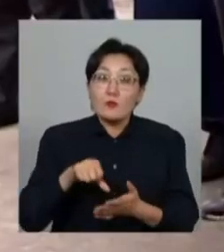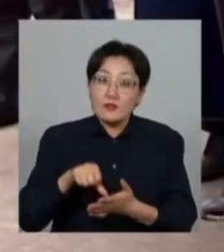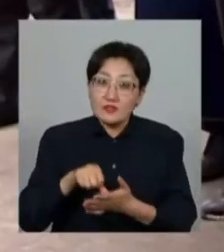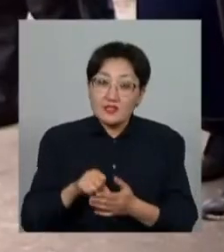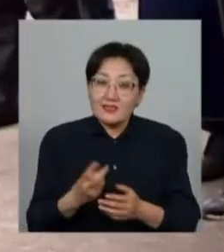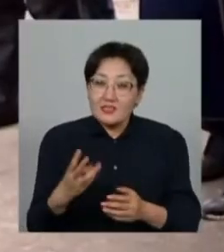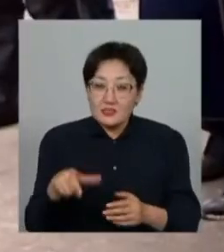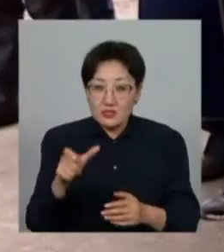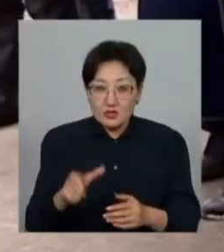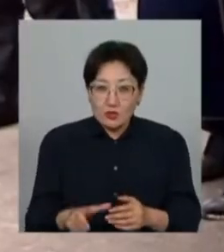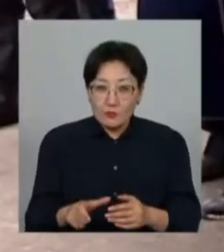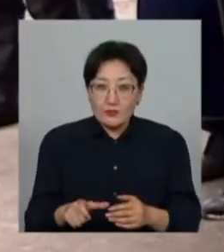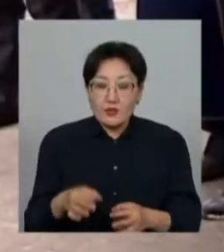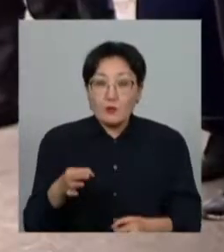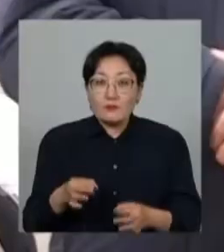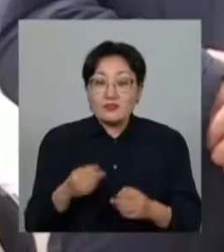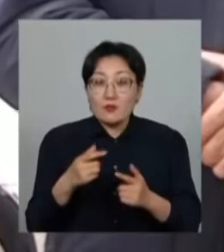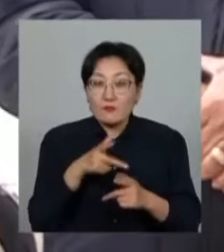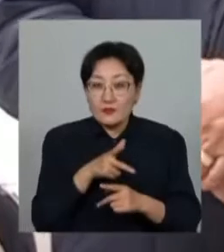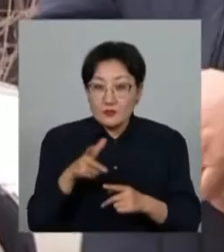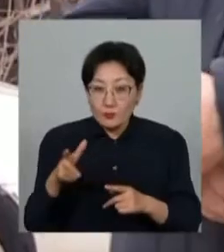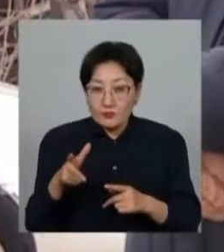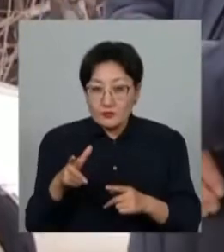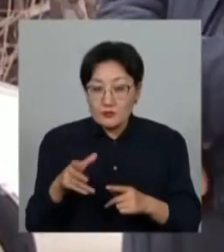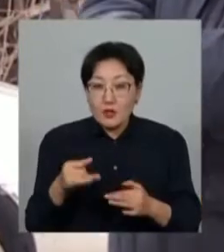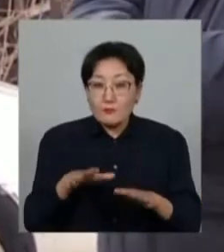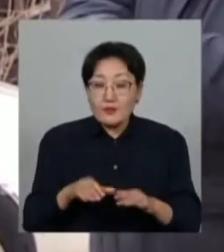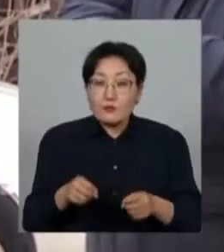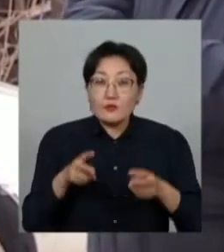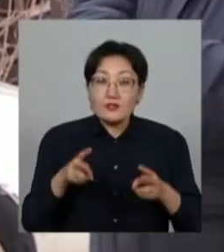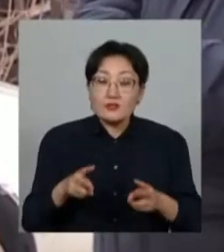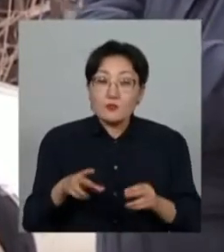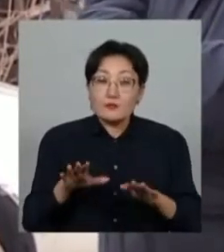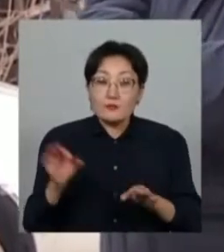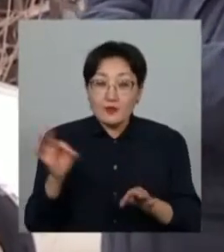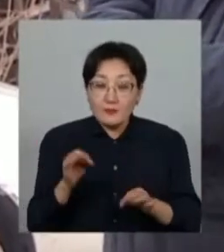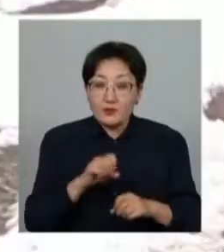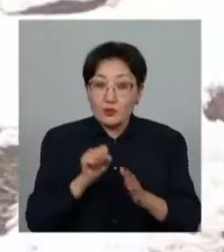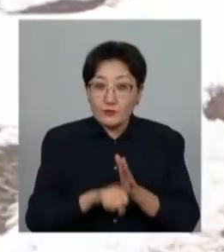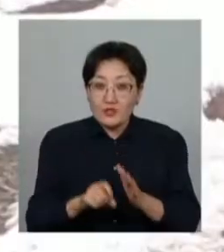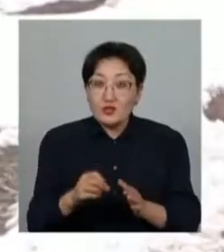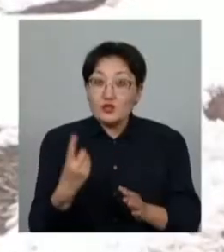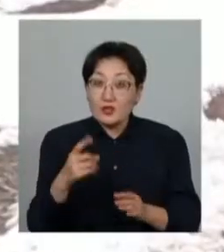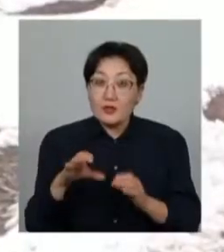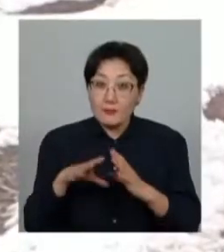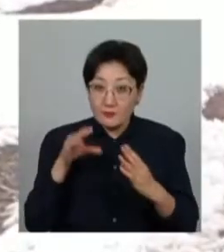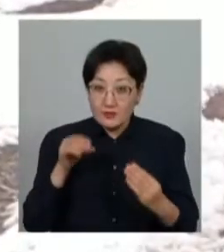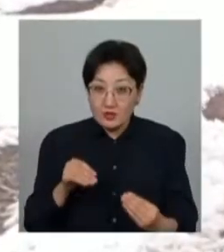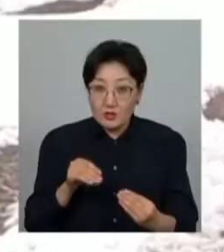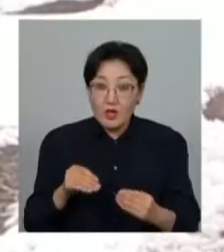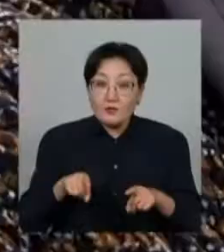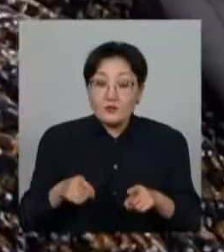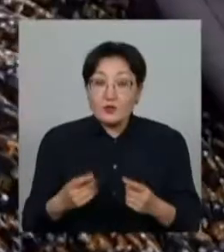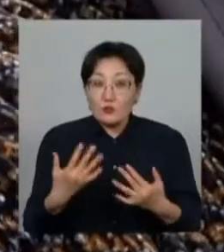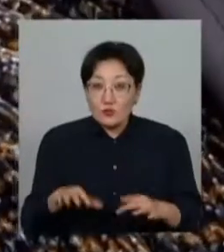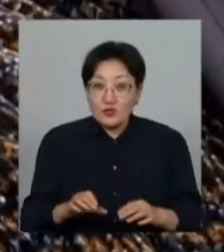участие несколько человек. Ведь, судя по записи с камер видеонаблюдения, на месте преступления в момент убийства был еще один автомобиль. Тем временем